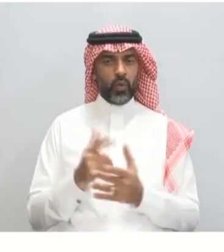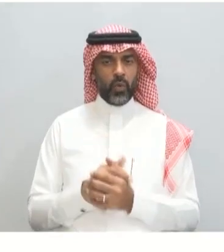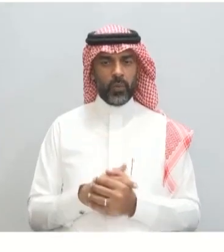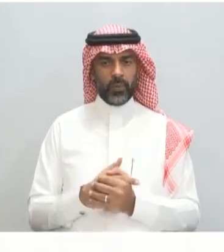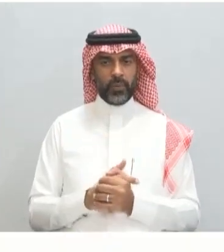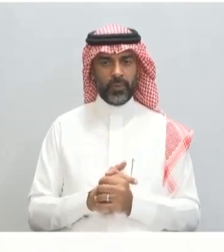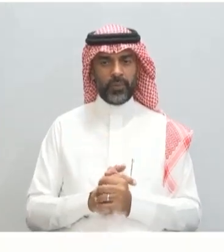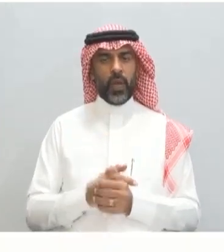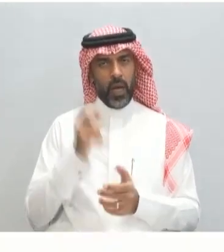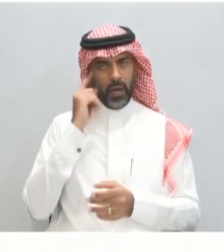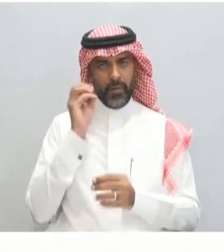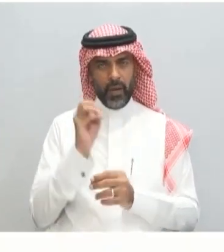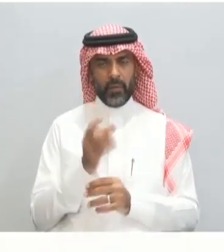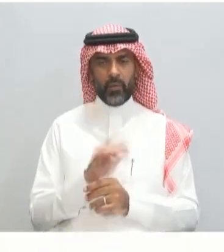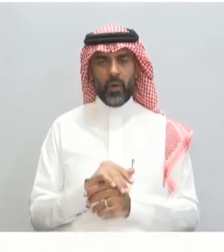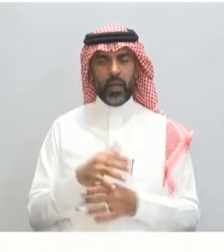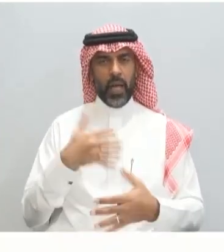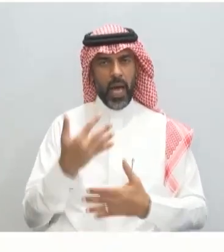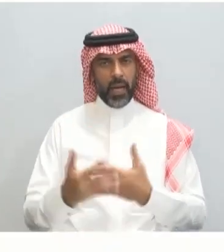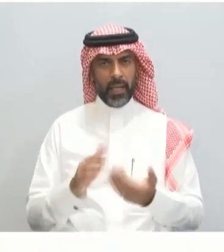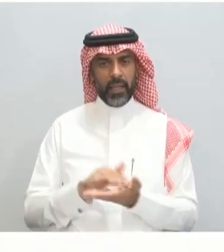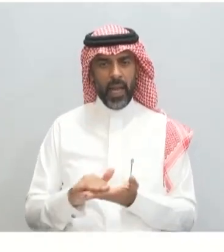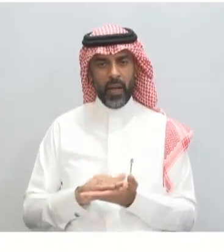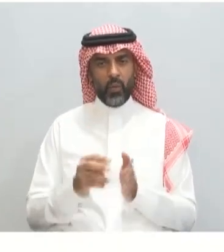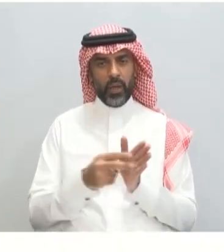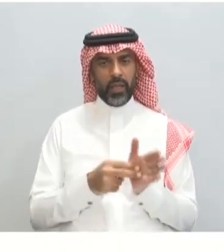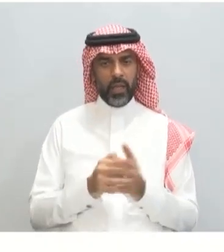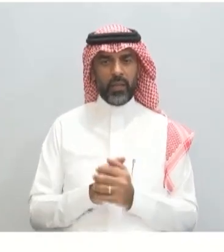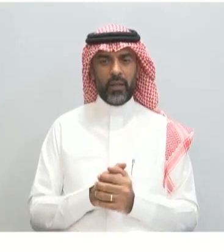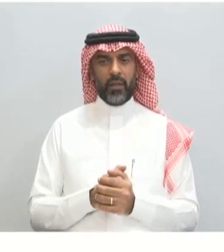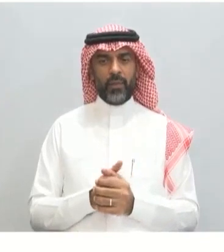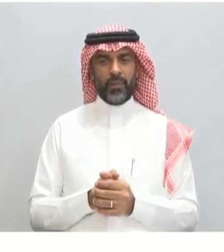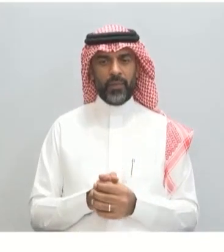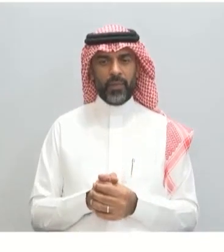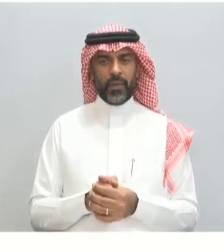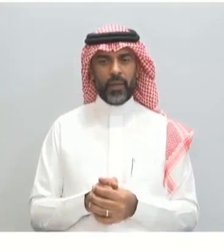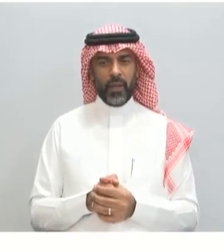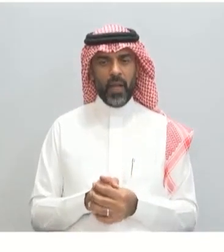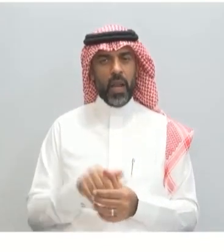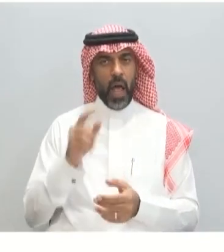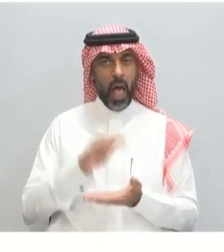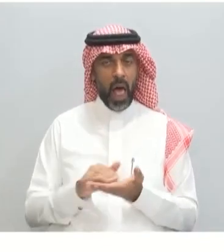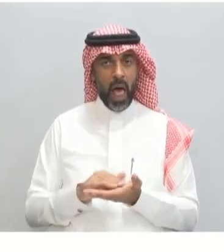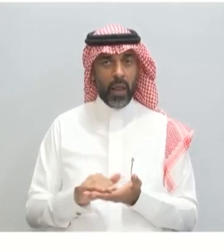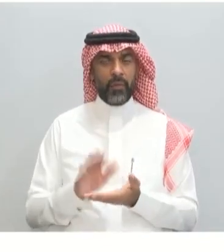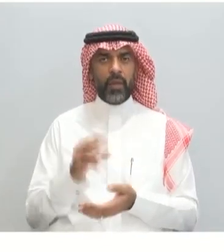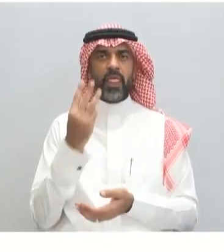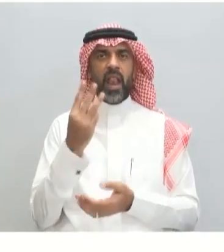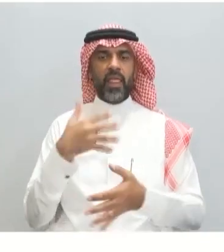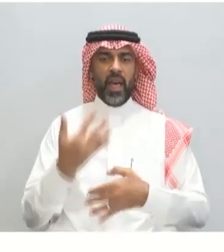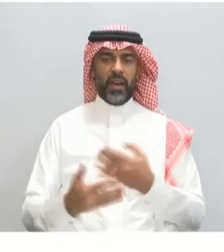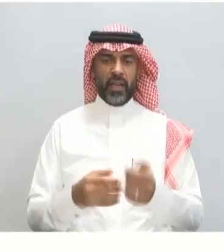تعرفنا عليها ابنائي ايضا على حركات الارض ونتائجها كما تعرفنا عن الارض ثلاث حركات حول